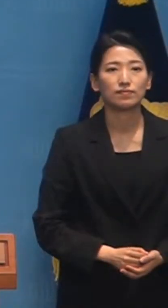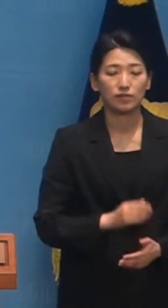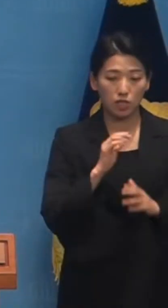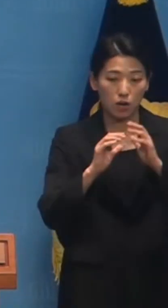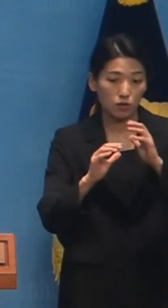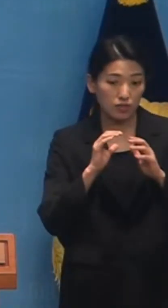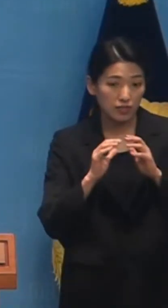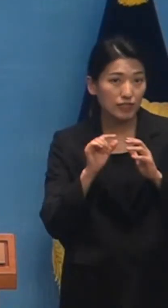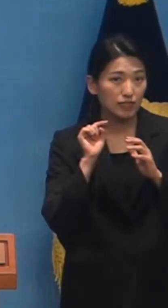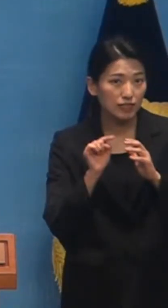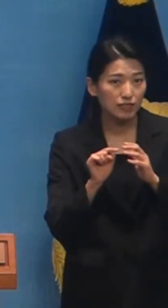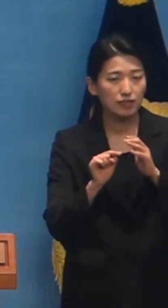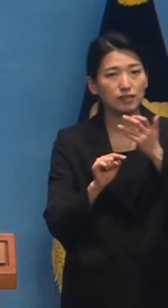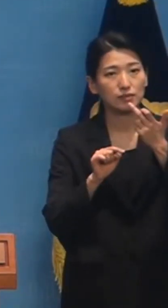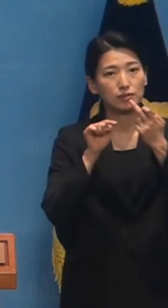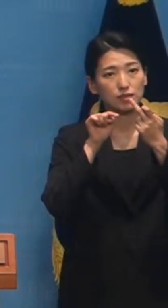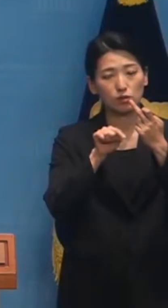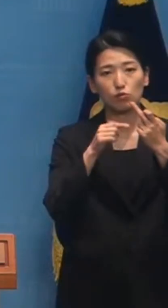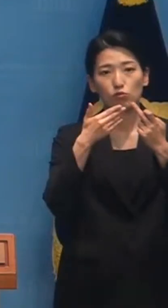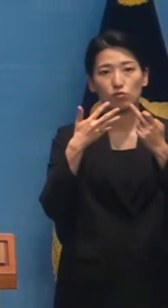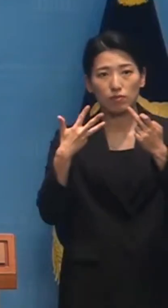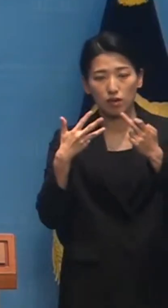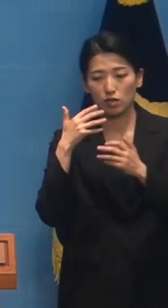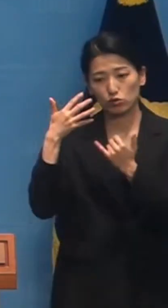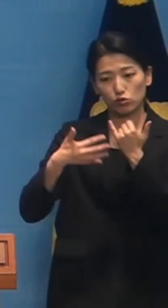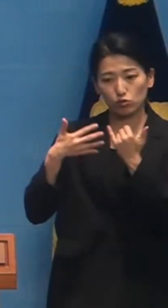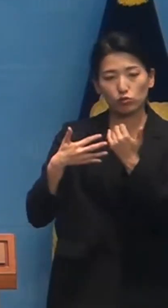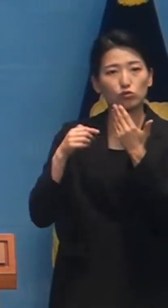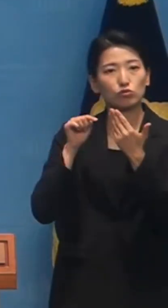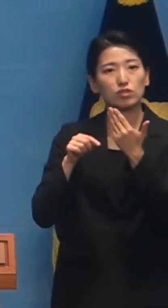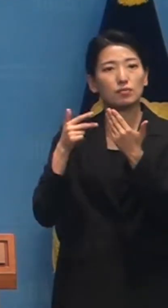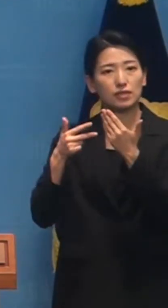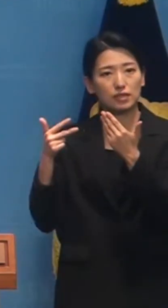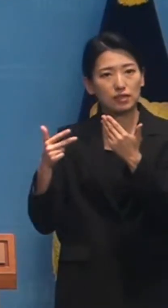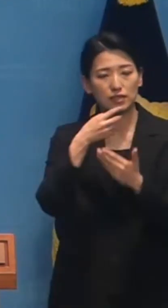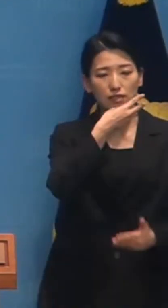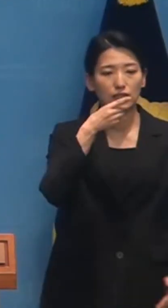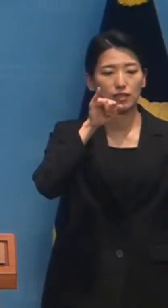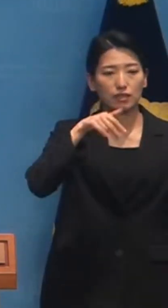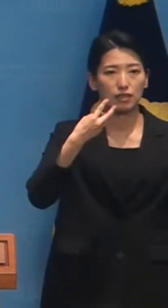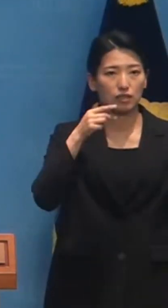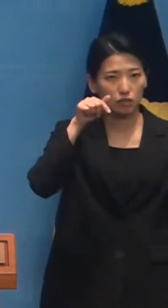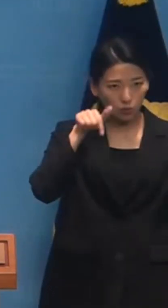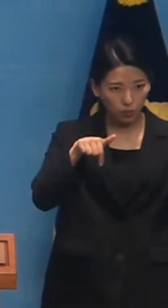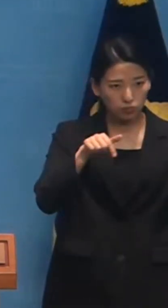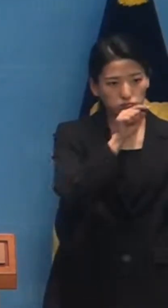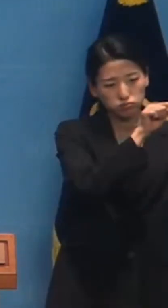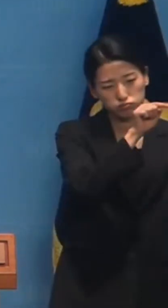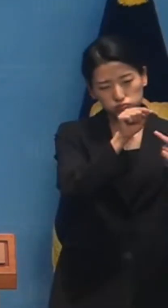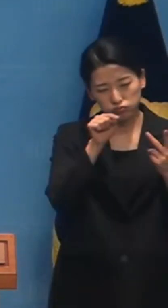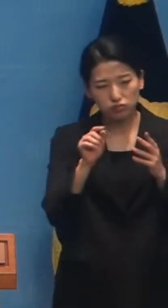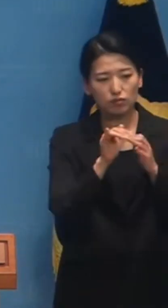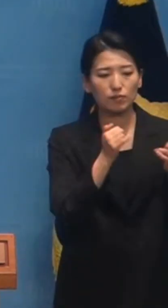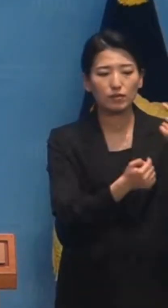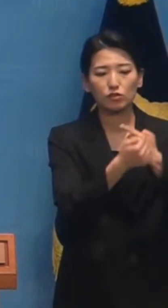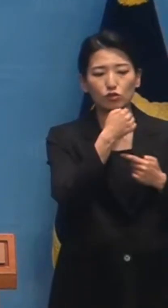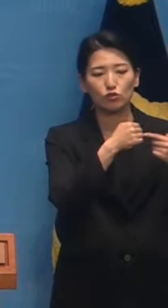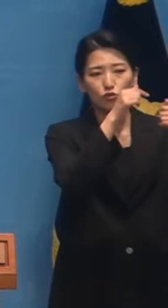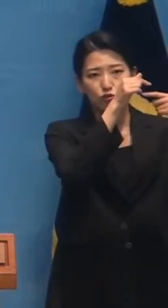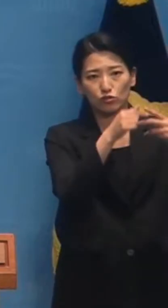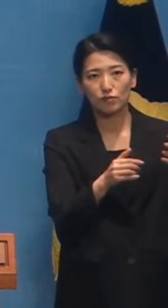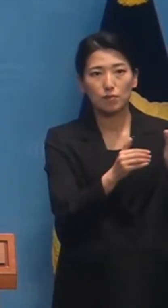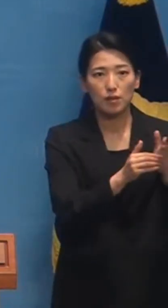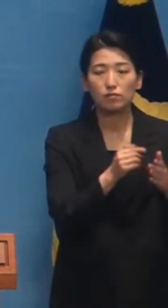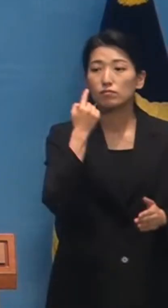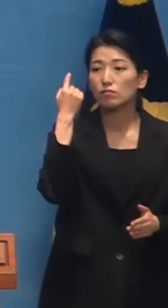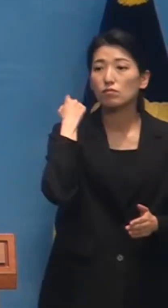커뮤니티가 15.98%, 유튜브가 9.77%, 틱톡이 2.16% 순서로 제보되었습니다. 어제 있었던